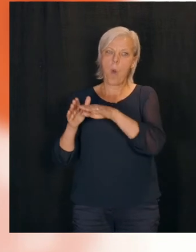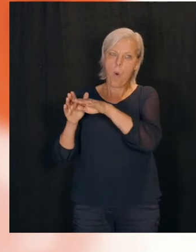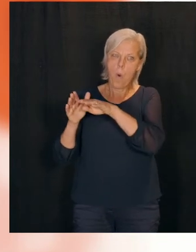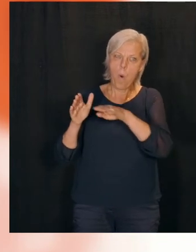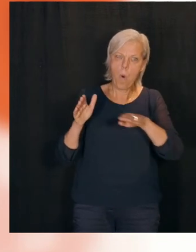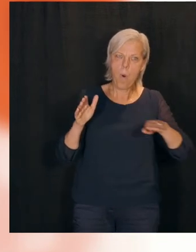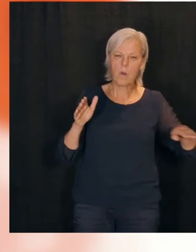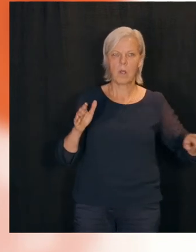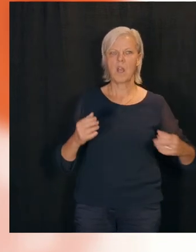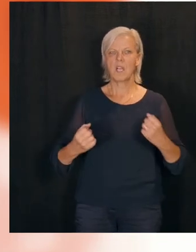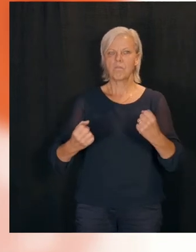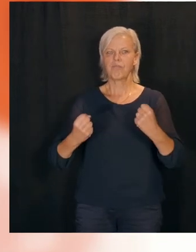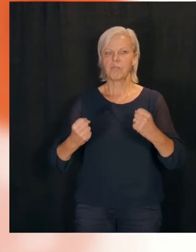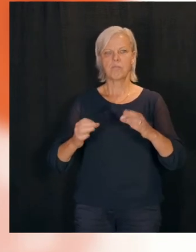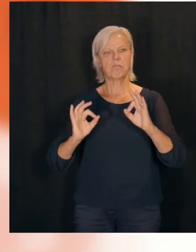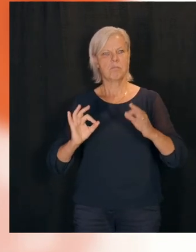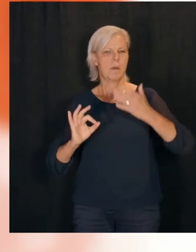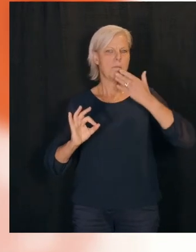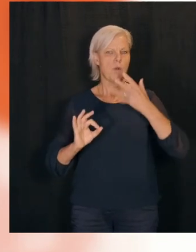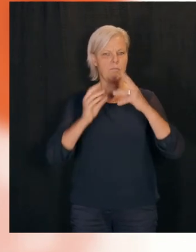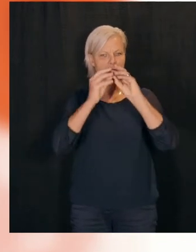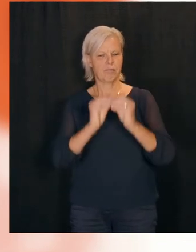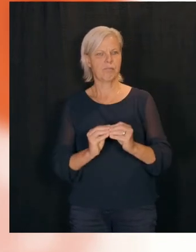väldigt kraftigt utformad.